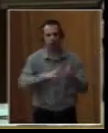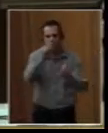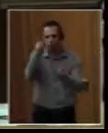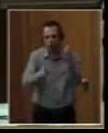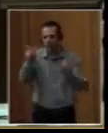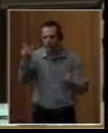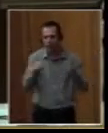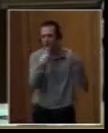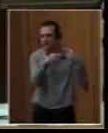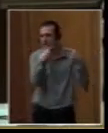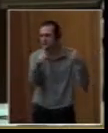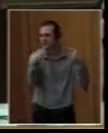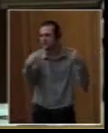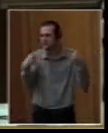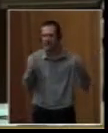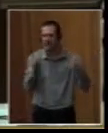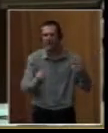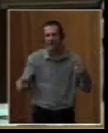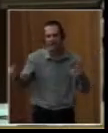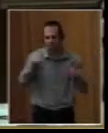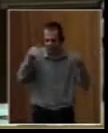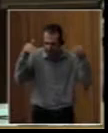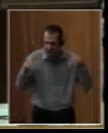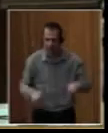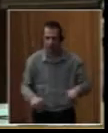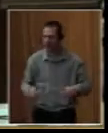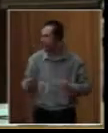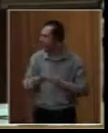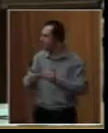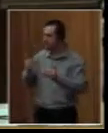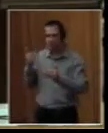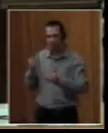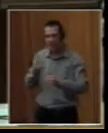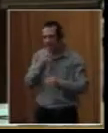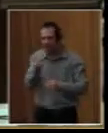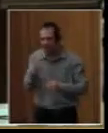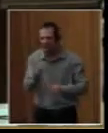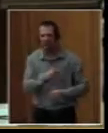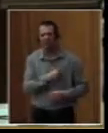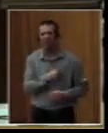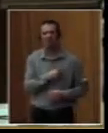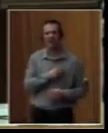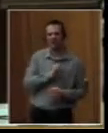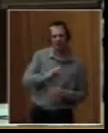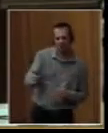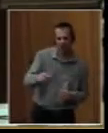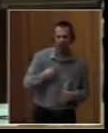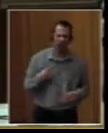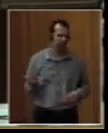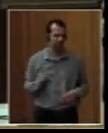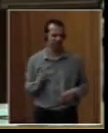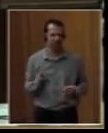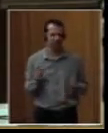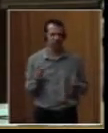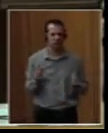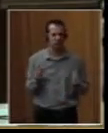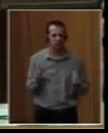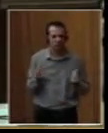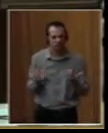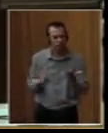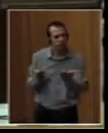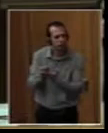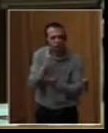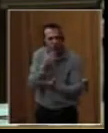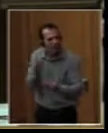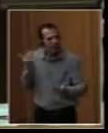Και εδώ θα θέλουμε να ταυτιστούμε απόλυτα με τις απόψεις που είπατε και προηγουμένως περί φιλανθρωπίας. Είναι κάτι το οποίο μας εκφράζει ο τρόπος που το θέσατε